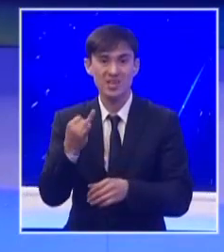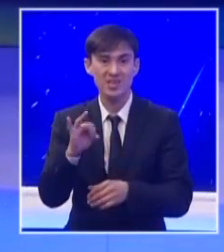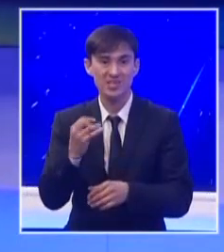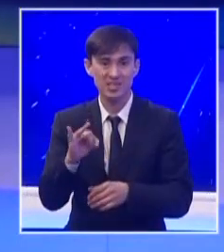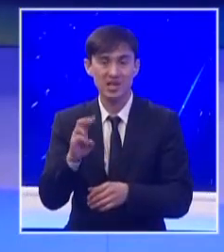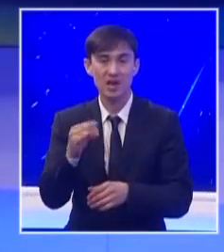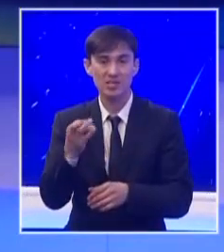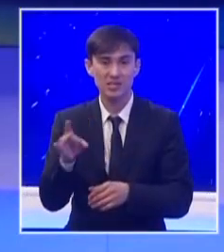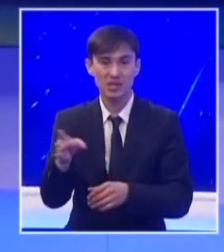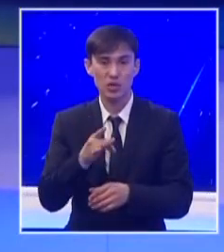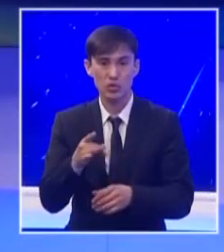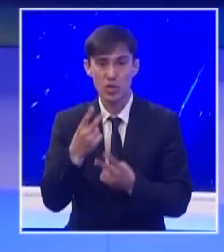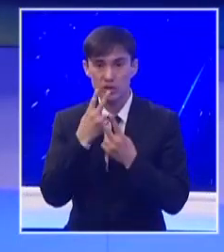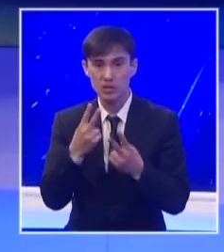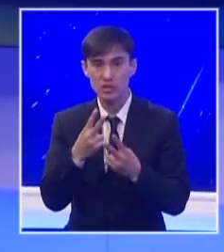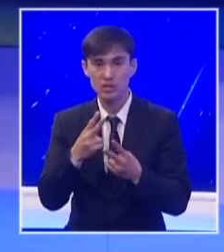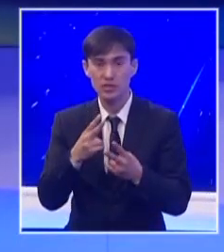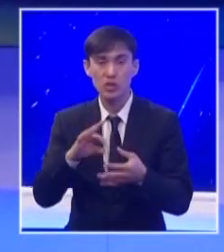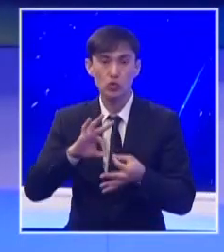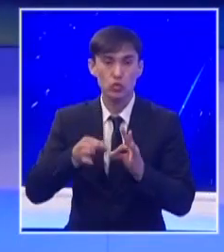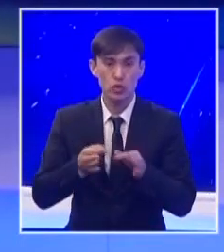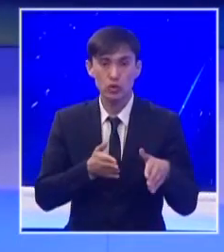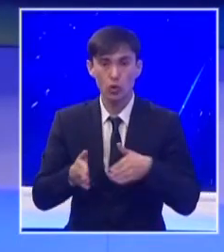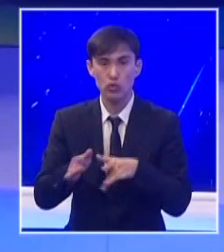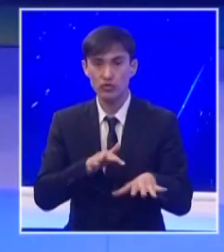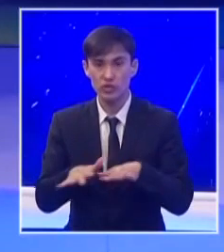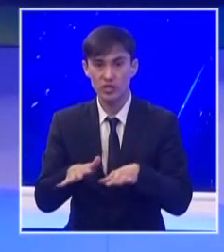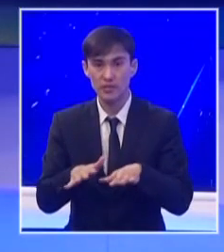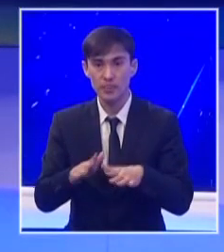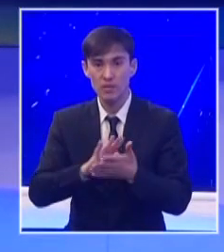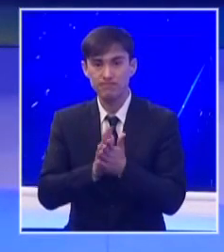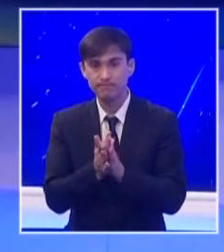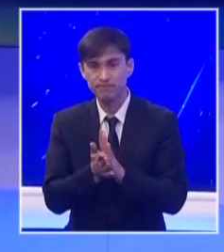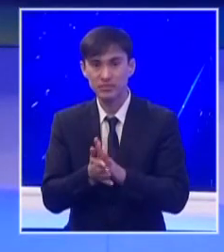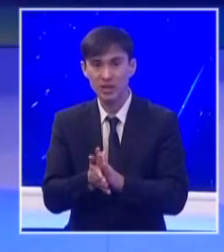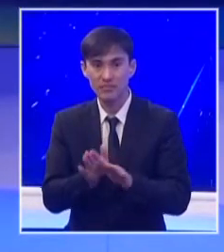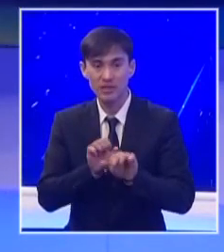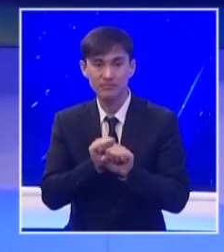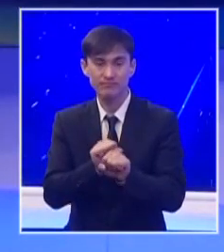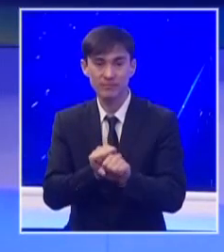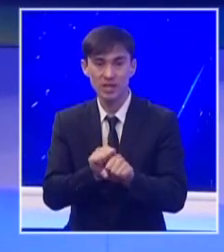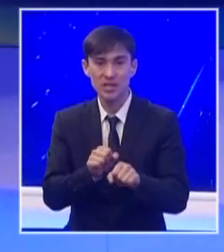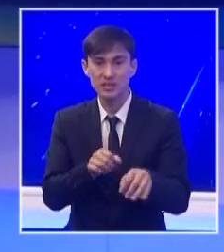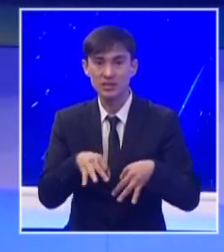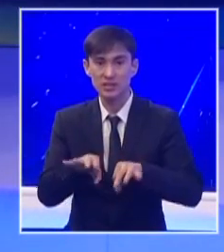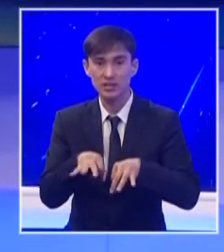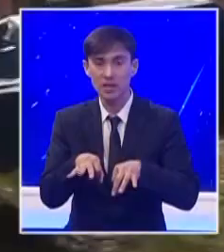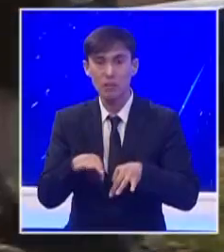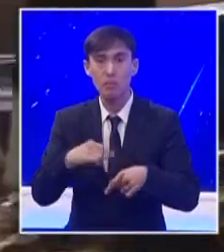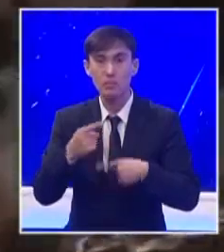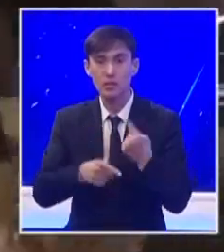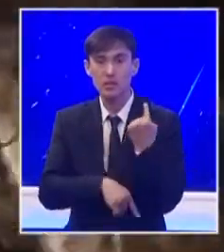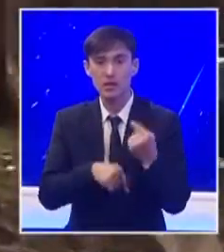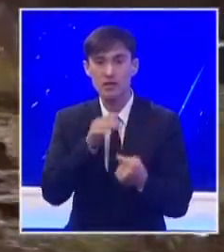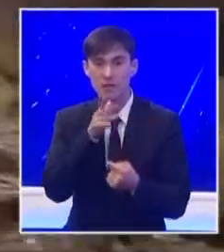в Илийском и Карасайском районах, где наблюдается затрудненное дорожное движение с насыщенным потоком автотранспортных средств. В последнее